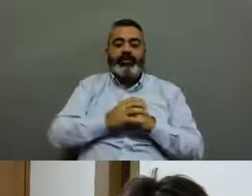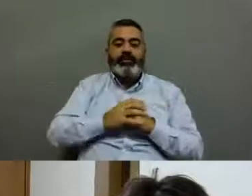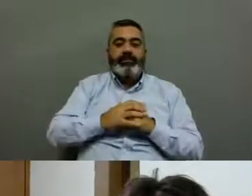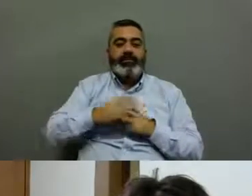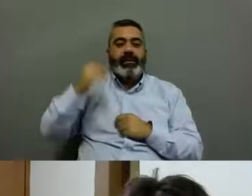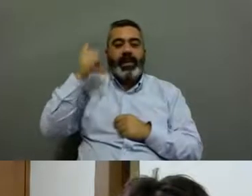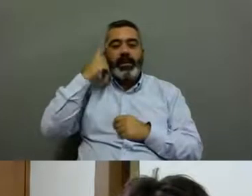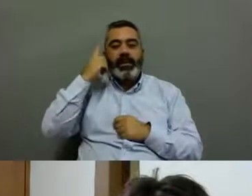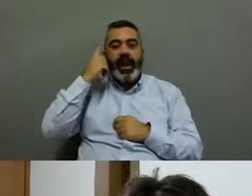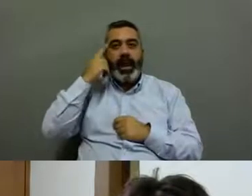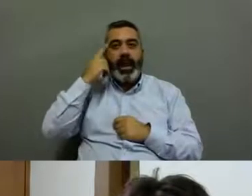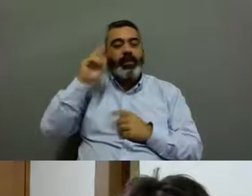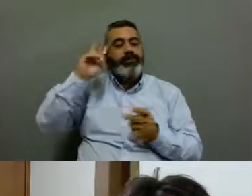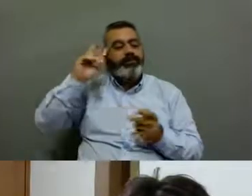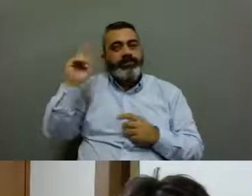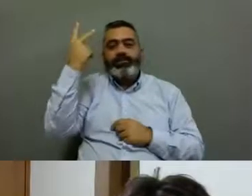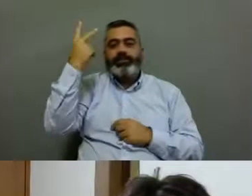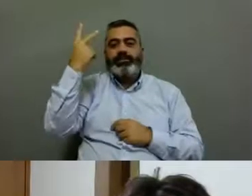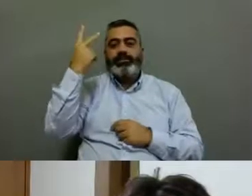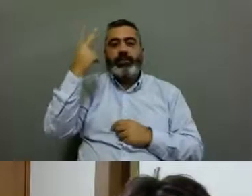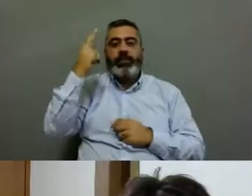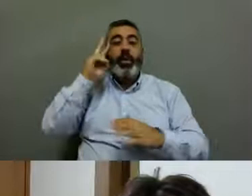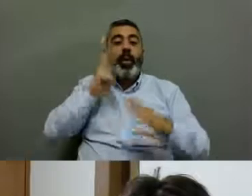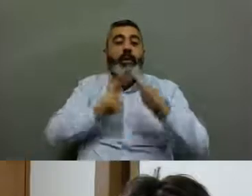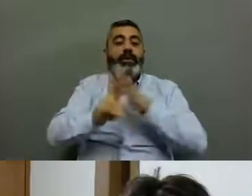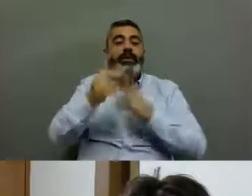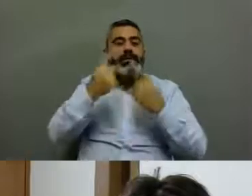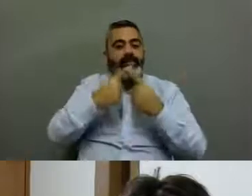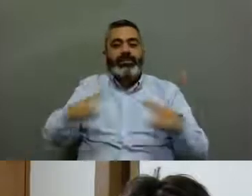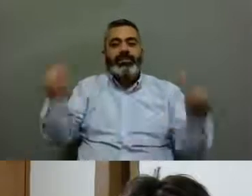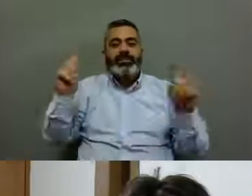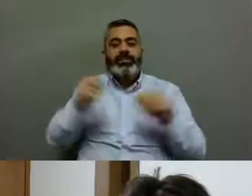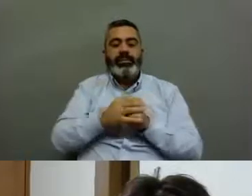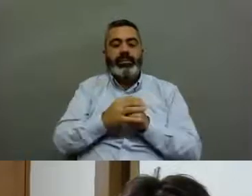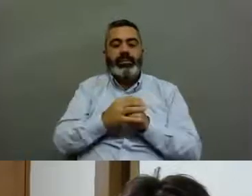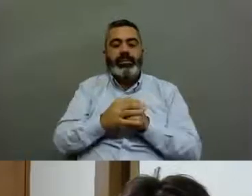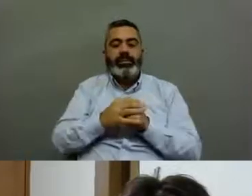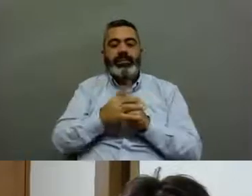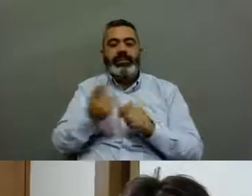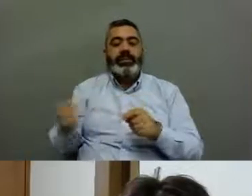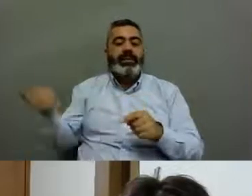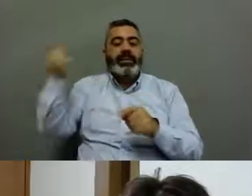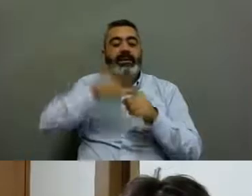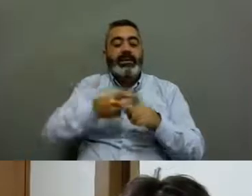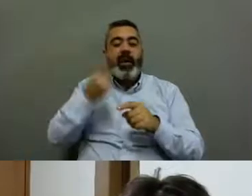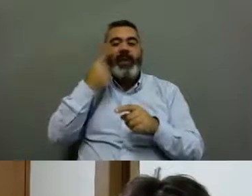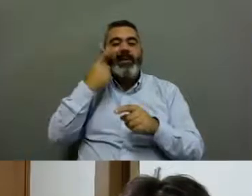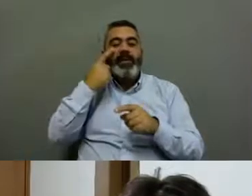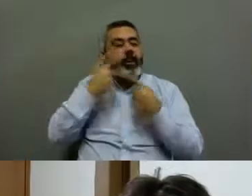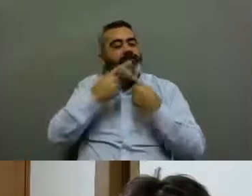με διαφορετική προοπτική και μπορούμε να δούμε με άλλο βλέμμα πολλά